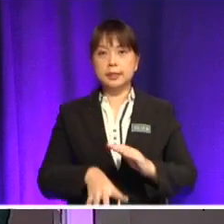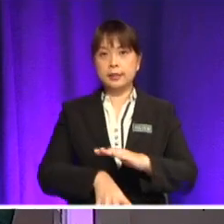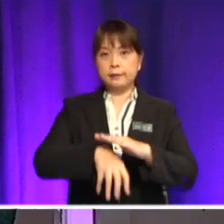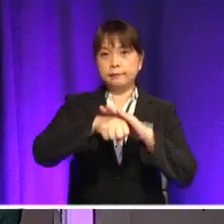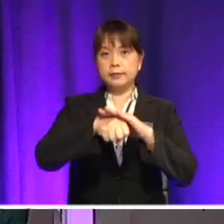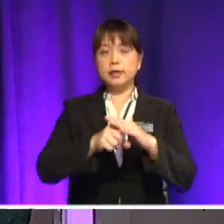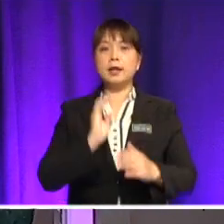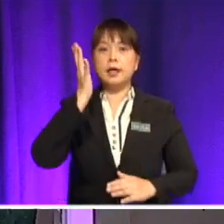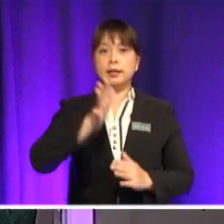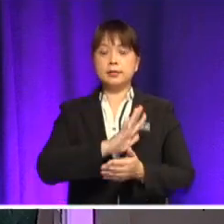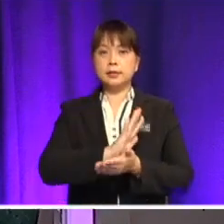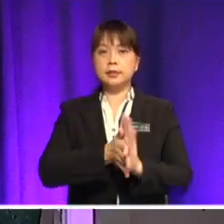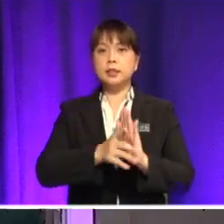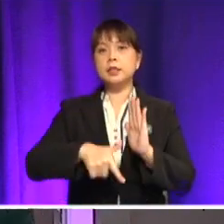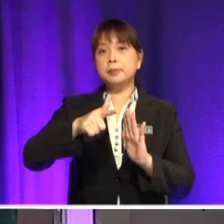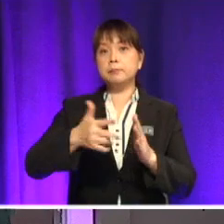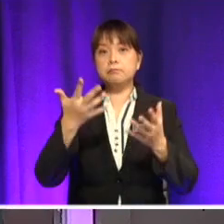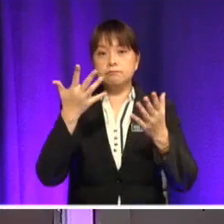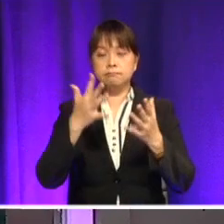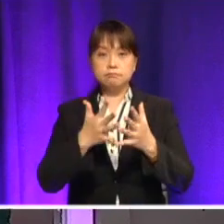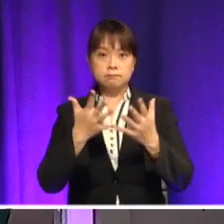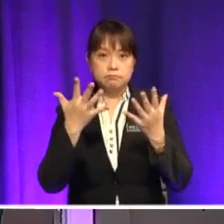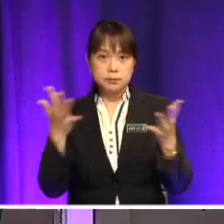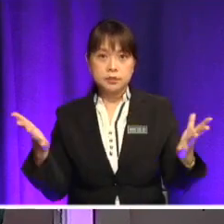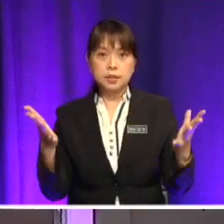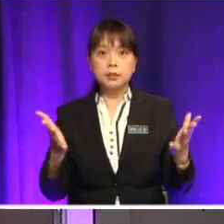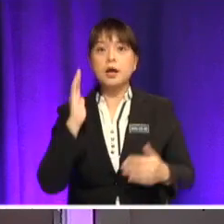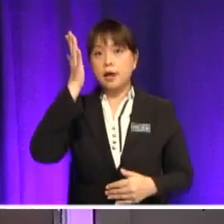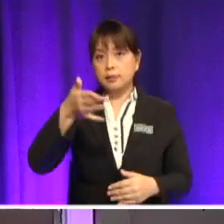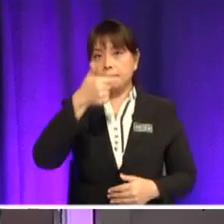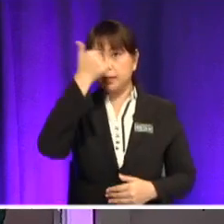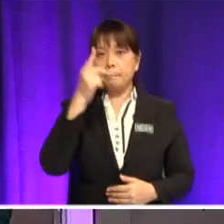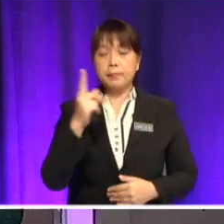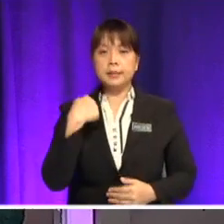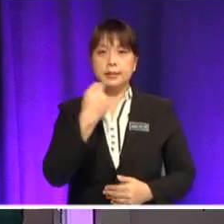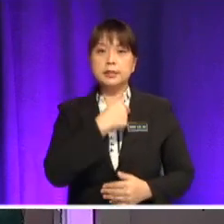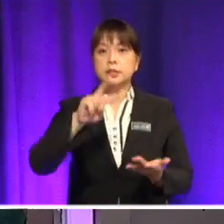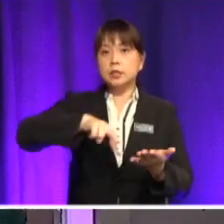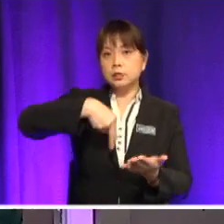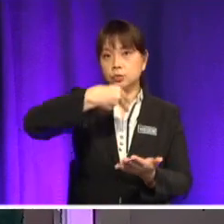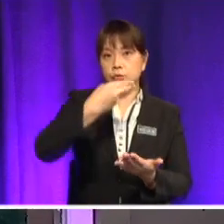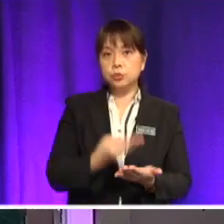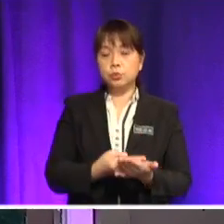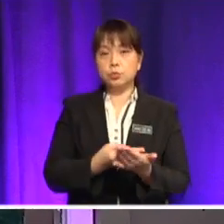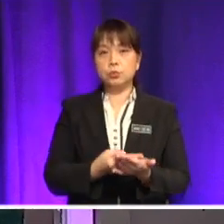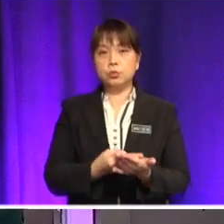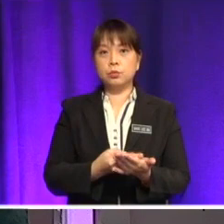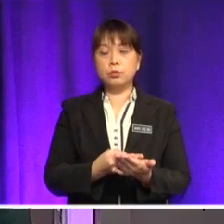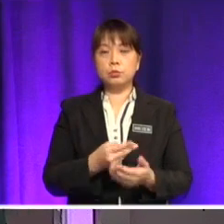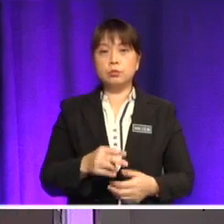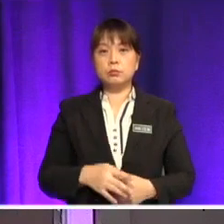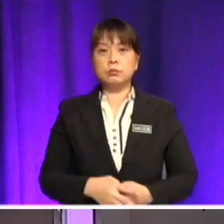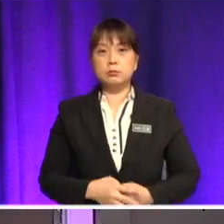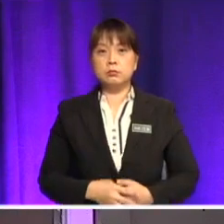dibully menyebabkan itu jatuh bahaya sampai sekarang nih dia cantik udah roh tuh sebab daya angkat dia lagi besar tapi